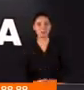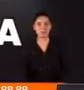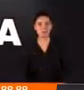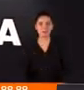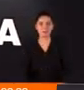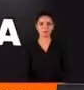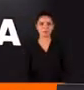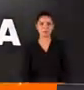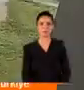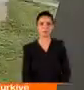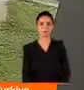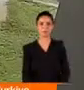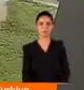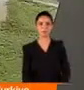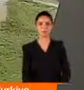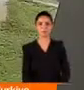geliyor.